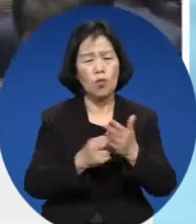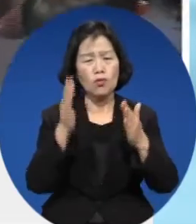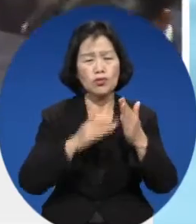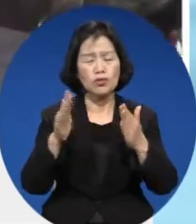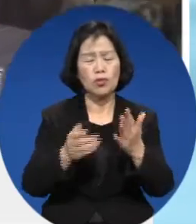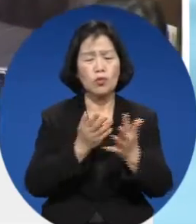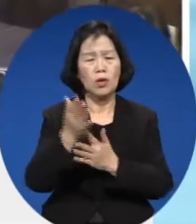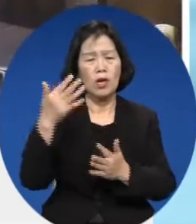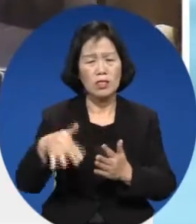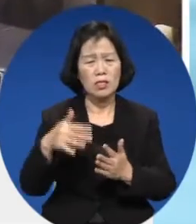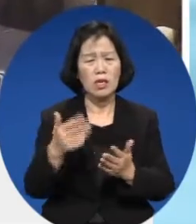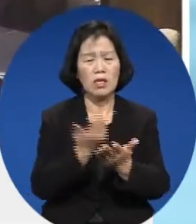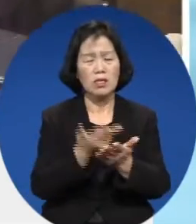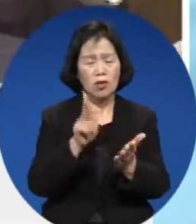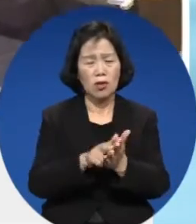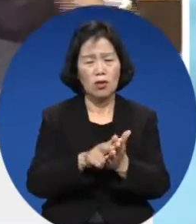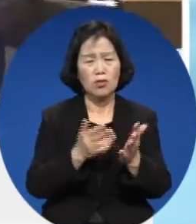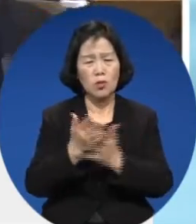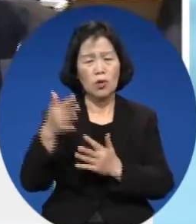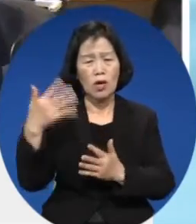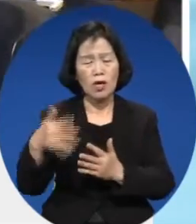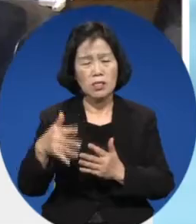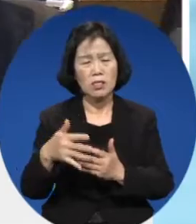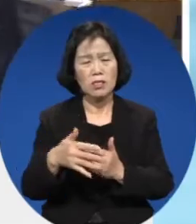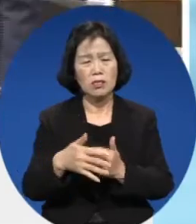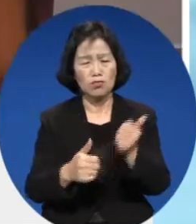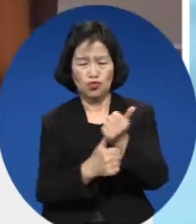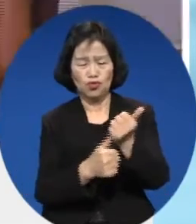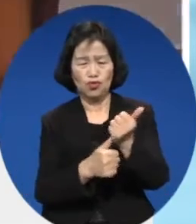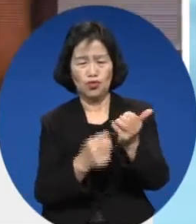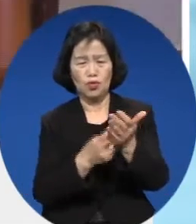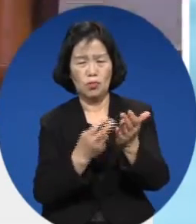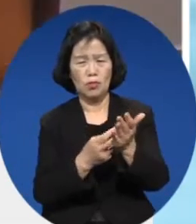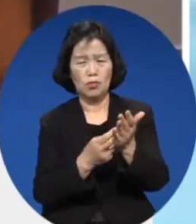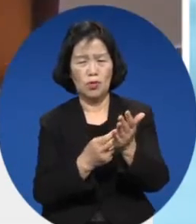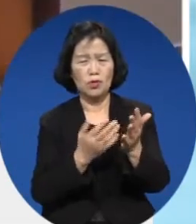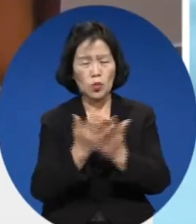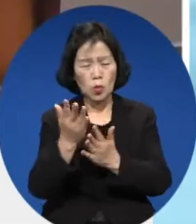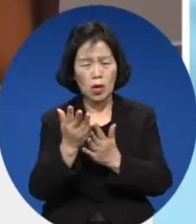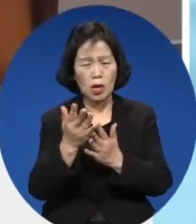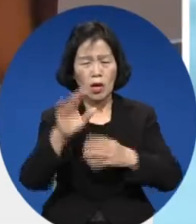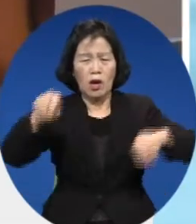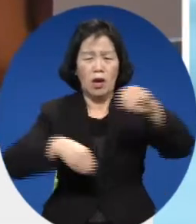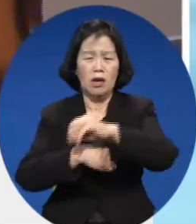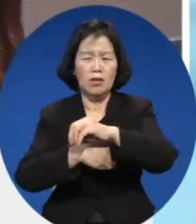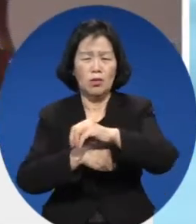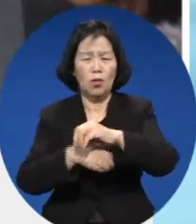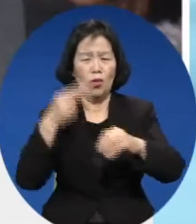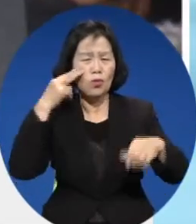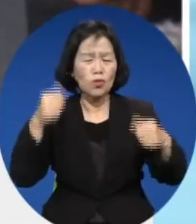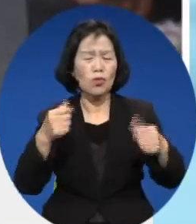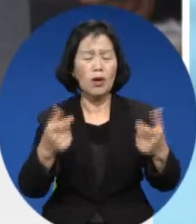통과되지도 않았는데, 개정안이 통과되지도 않았는데 부수법안을 먼저 통과시켜서 다시 무효로 돌린다는 그런 쇼 같은 것도 있었고, 그